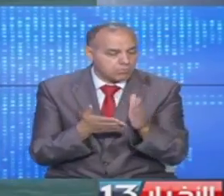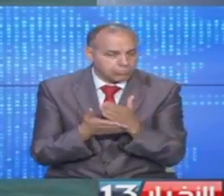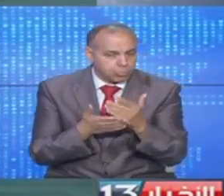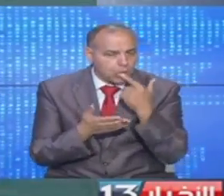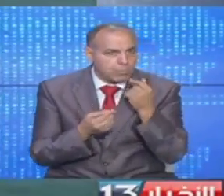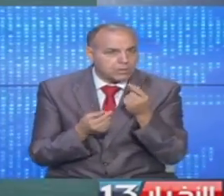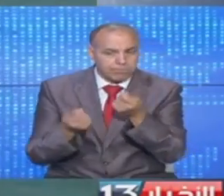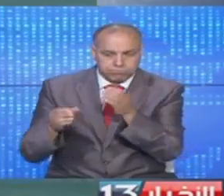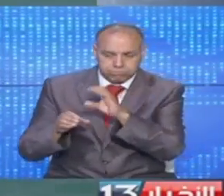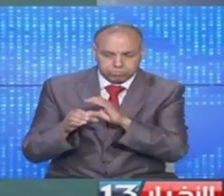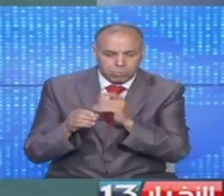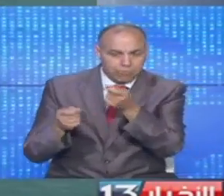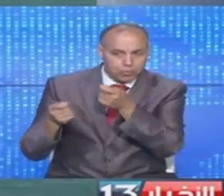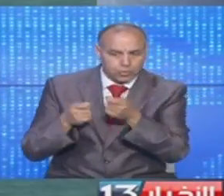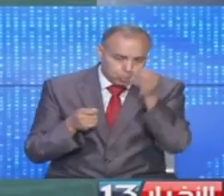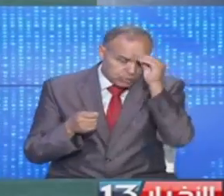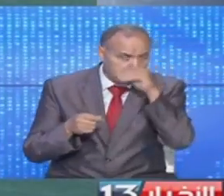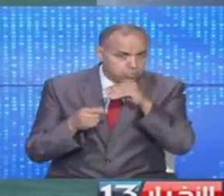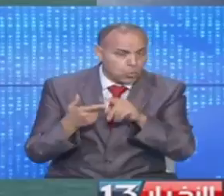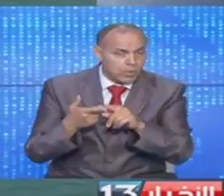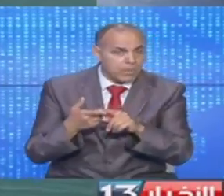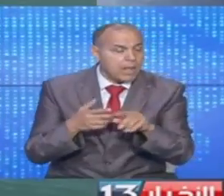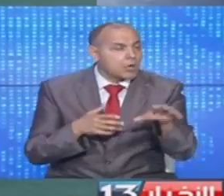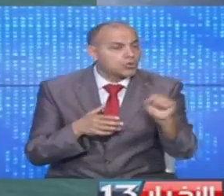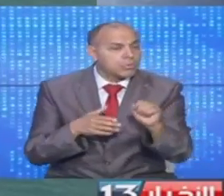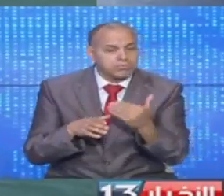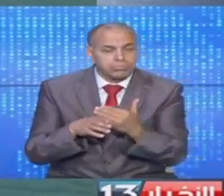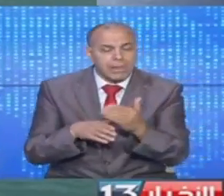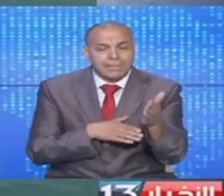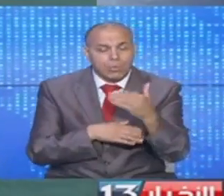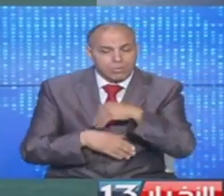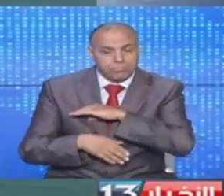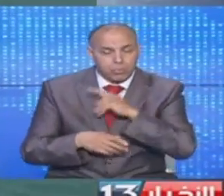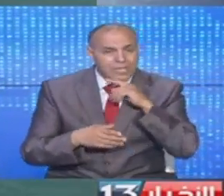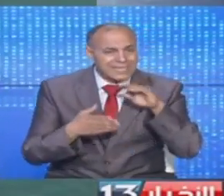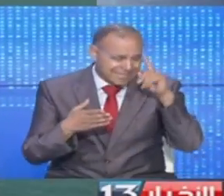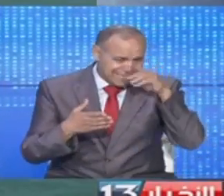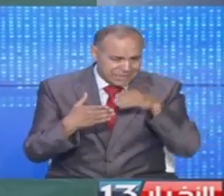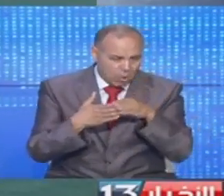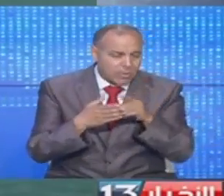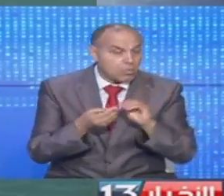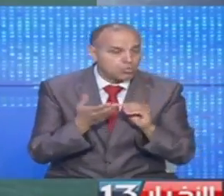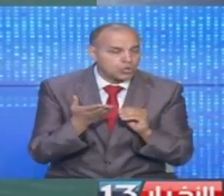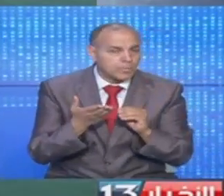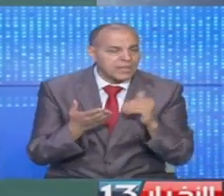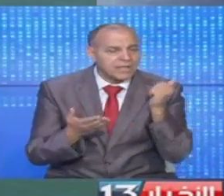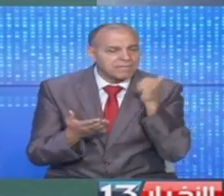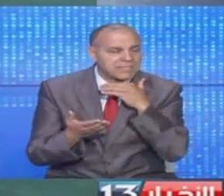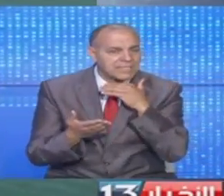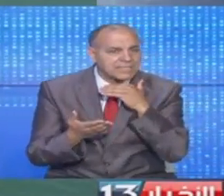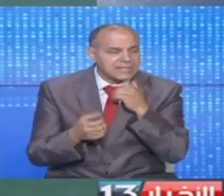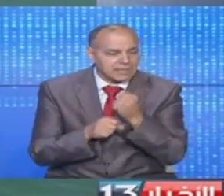من عائدات للاقتصاد الوطني، ما يستدعي تدخل الدولة لتذليل الصعوبات العالقة وتسريع